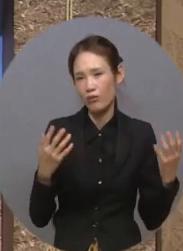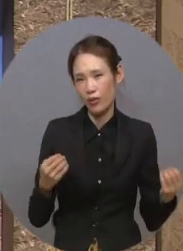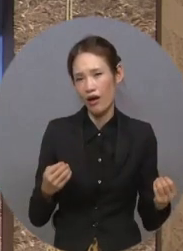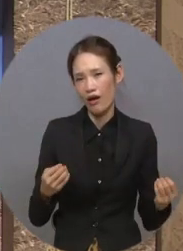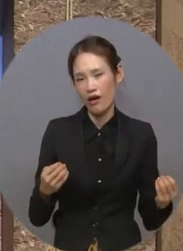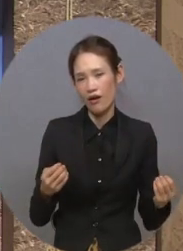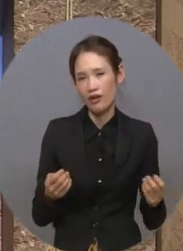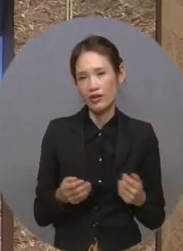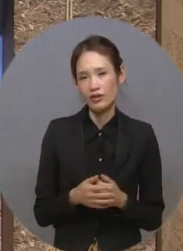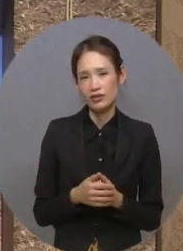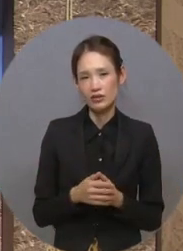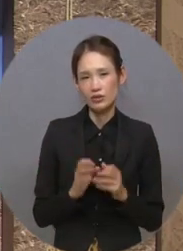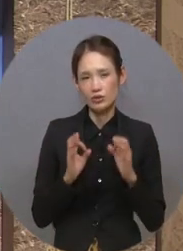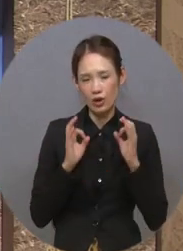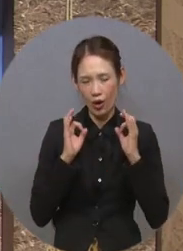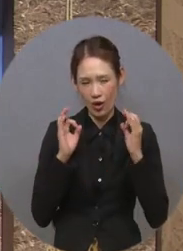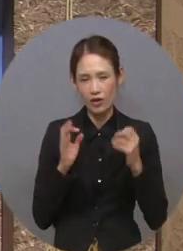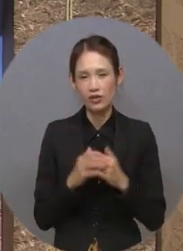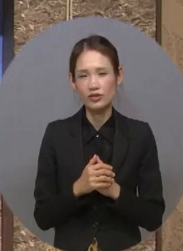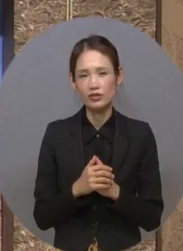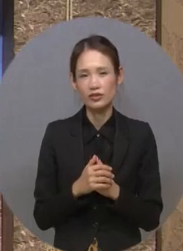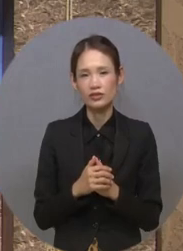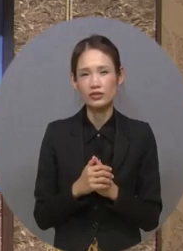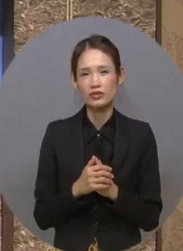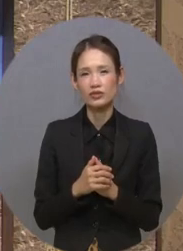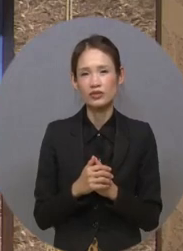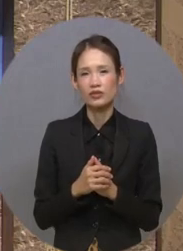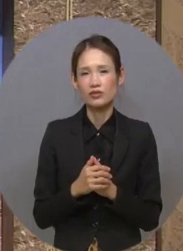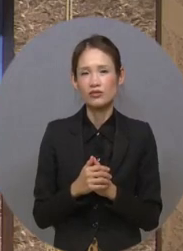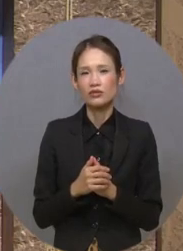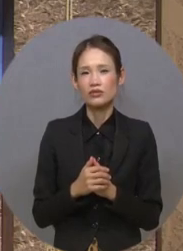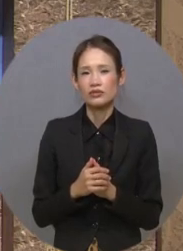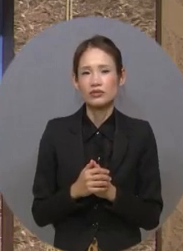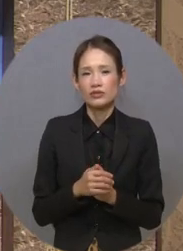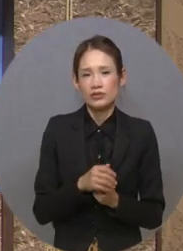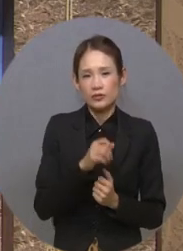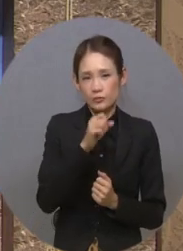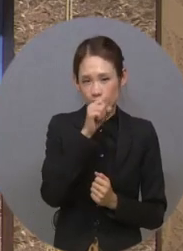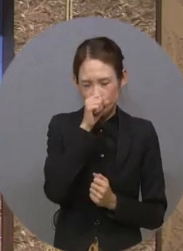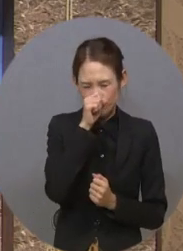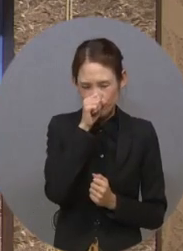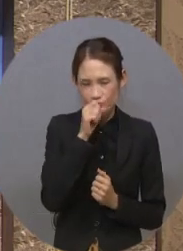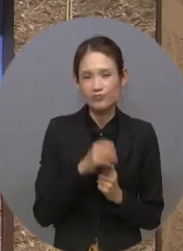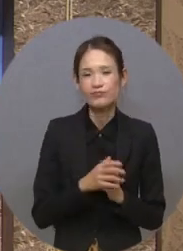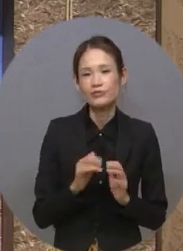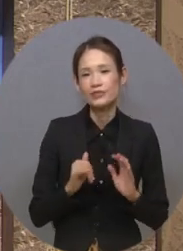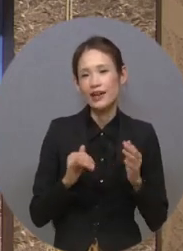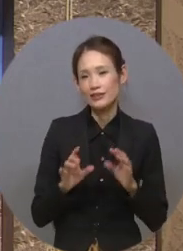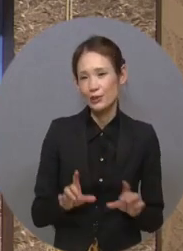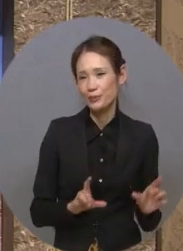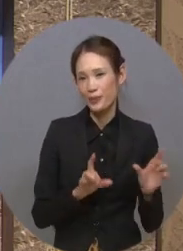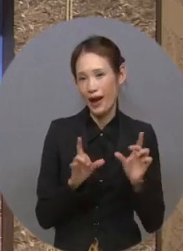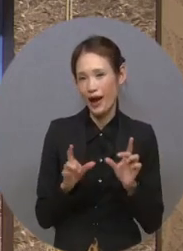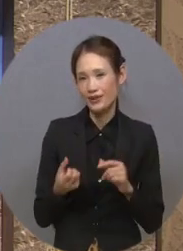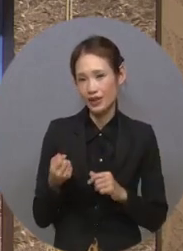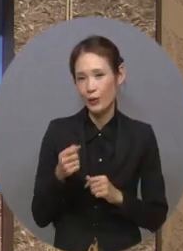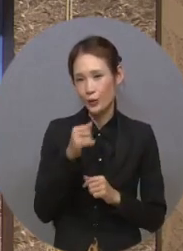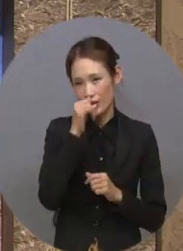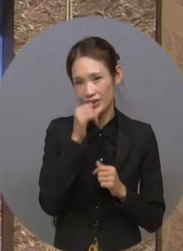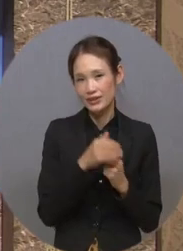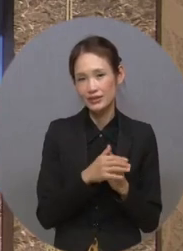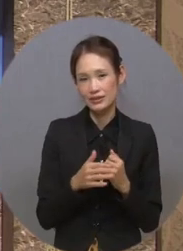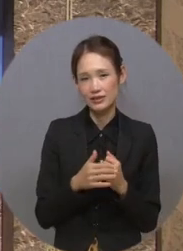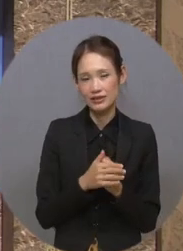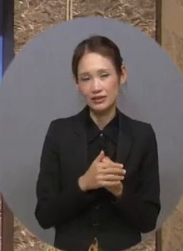그렇죠. 그분들 노력으로 그래도 희생으로 네, 우리가 지금 이렇게 주시고죠. 좋은 세상 지금 누리고 있기 때문에 네. 보훈